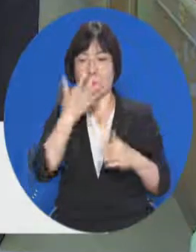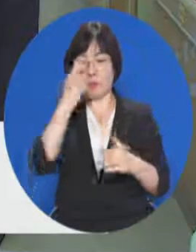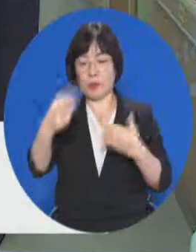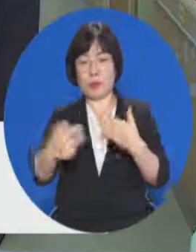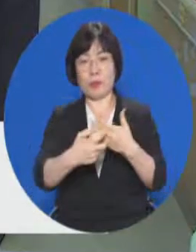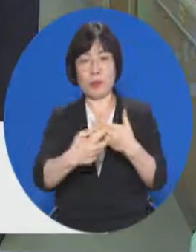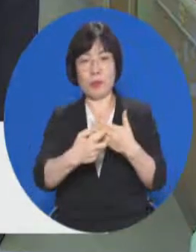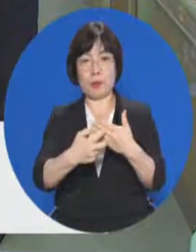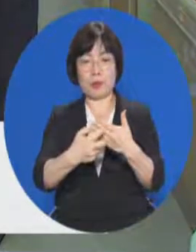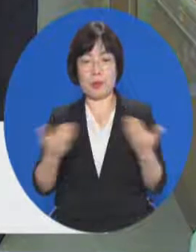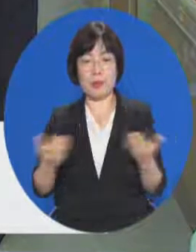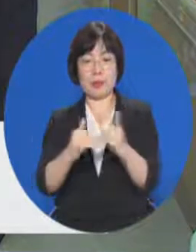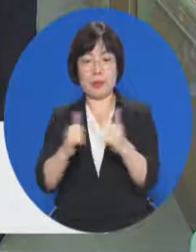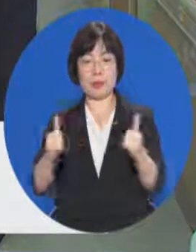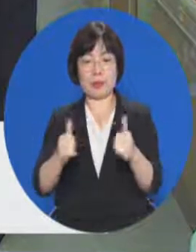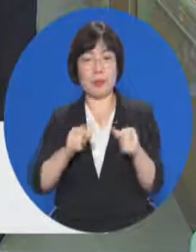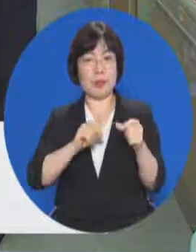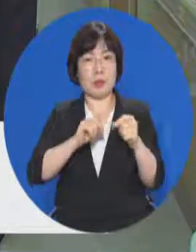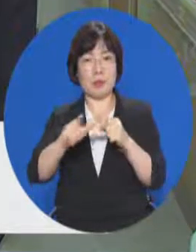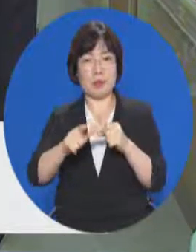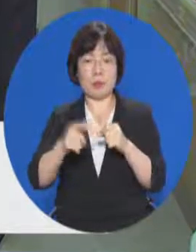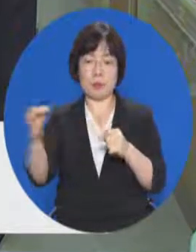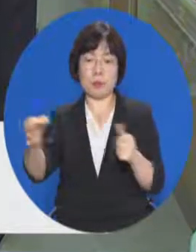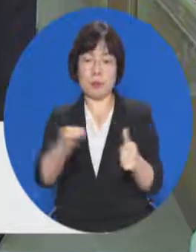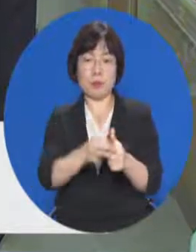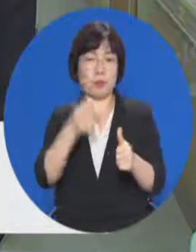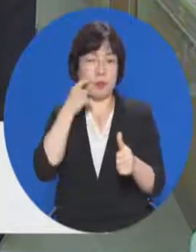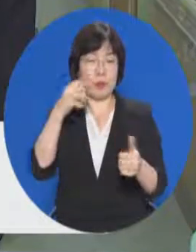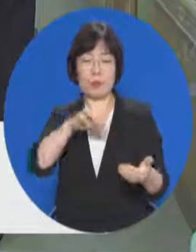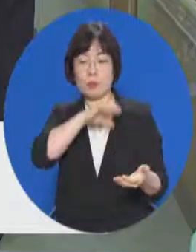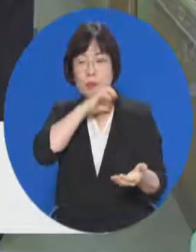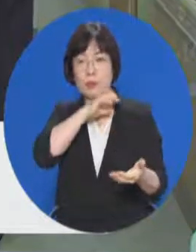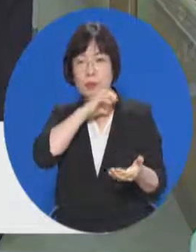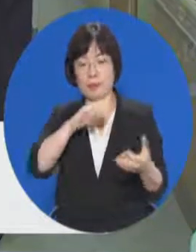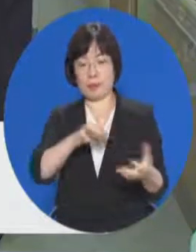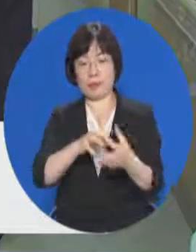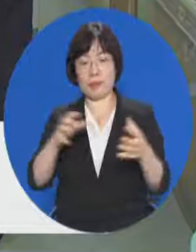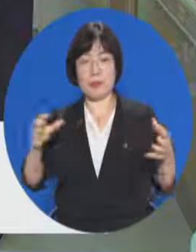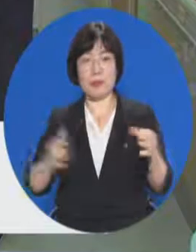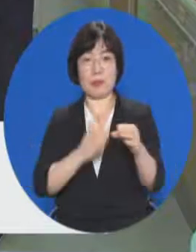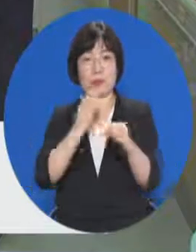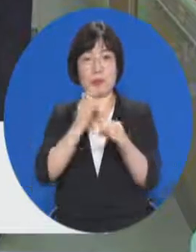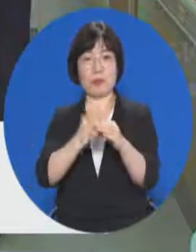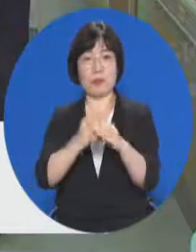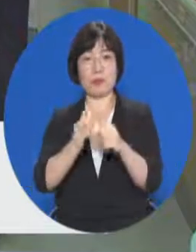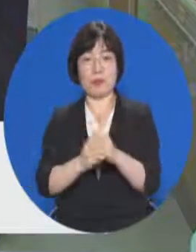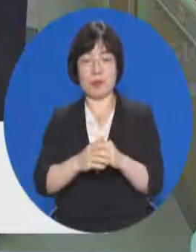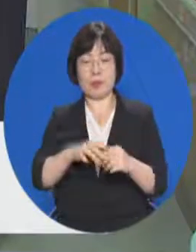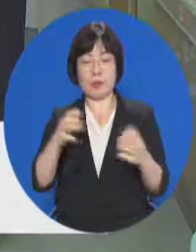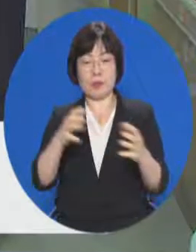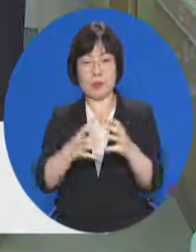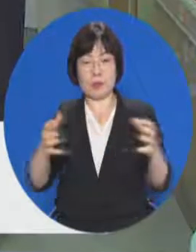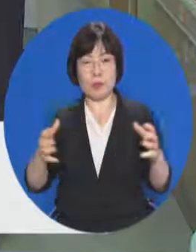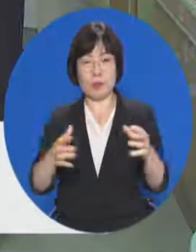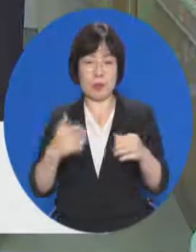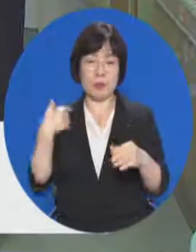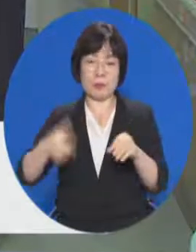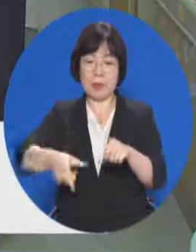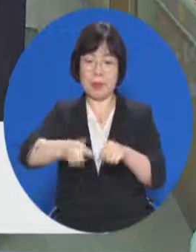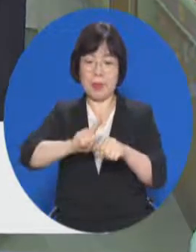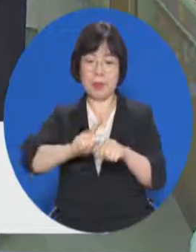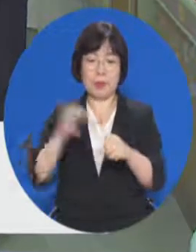순천의료원에서 일부 의료진이 돈을 받지 못했다는 불만을 표하면서 진통이 커지고 있습니다. 네, 말썽이 나자 뒤늦게 돈을